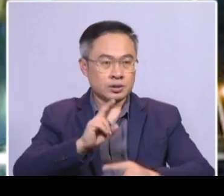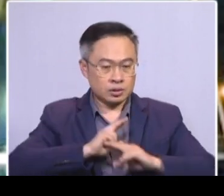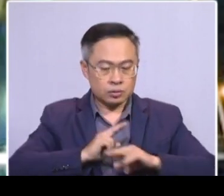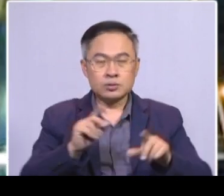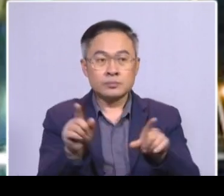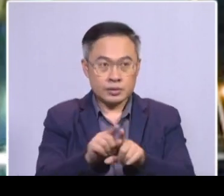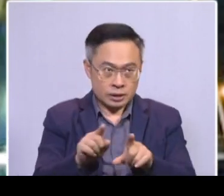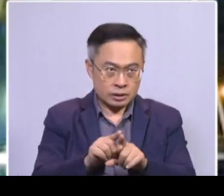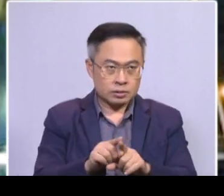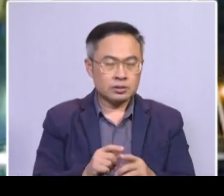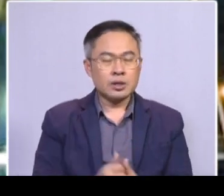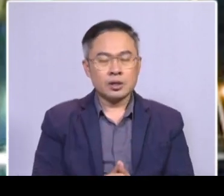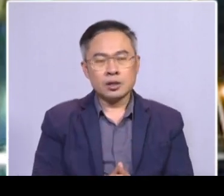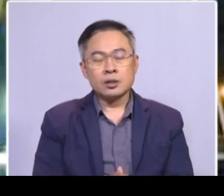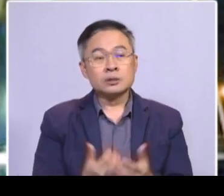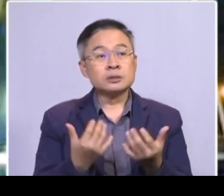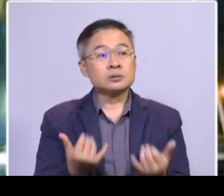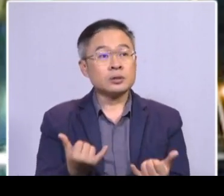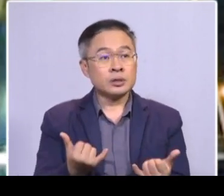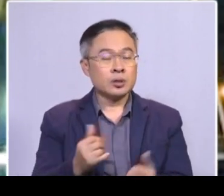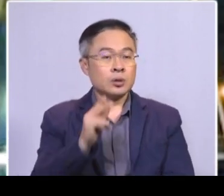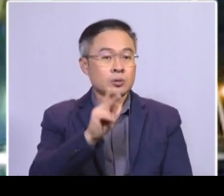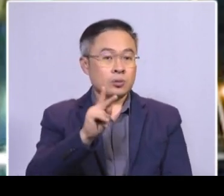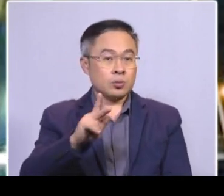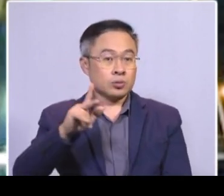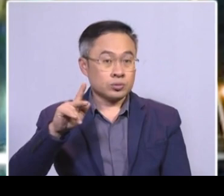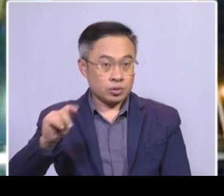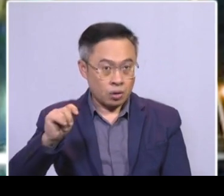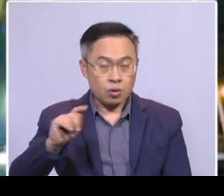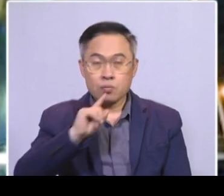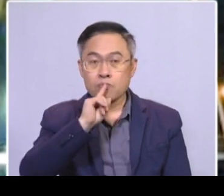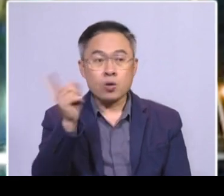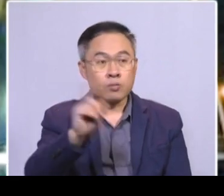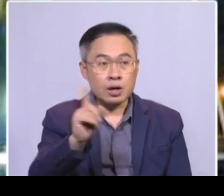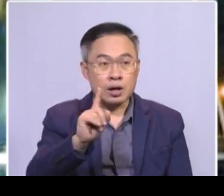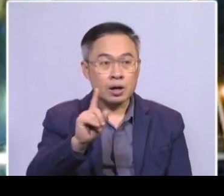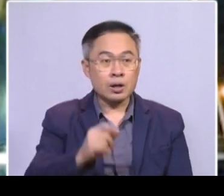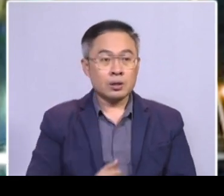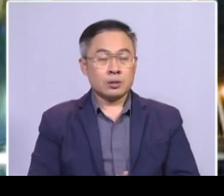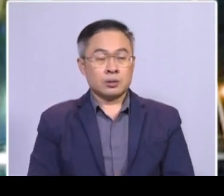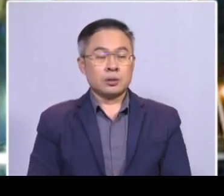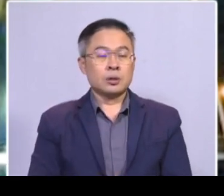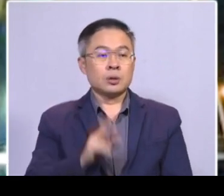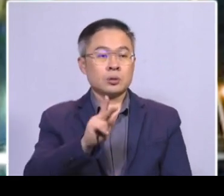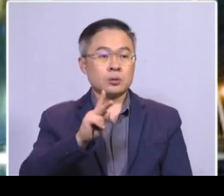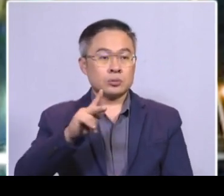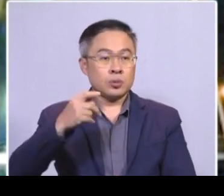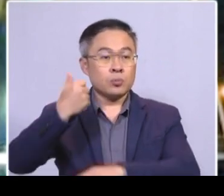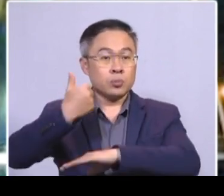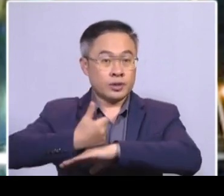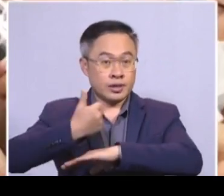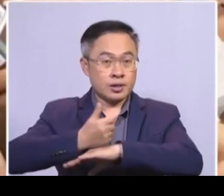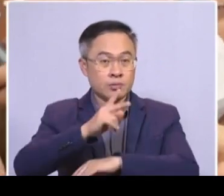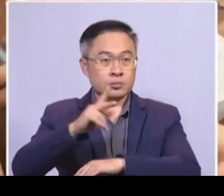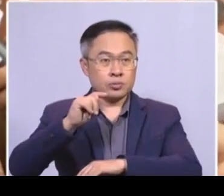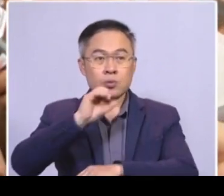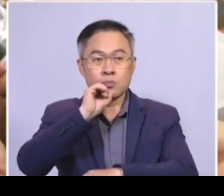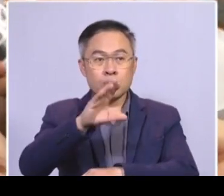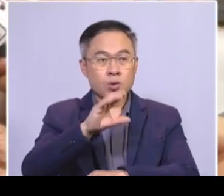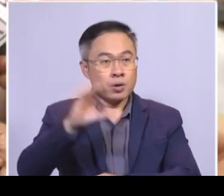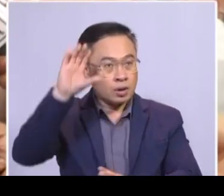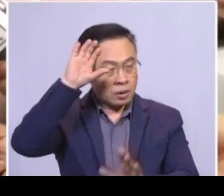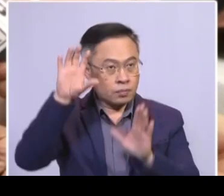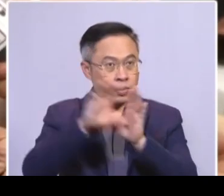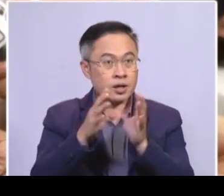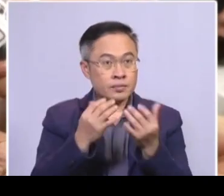ซึ่งเรื่องนี้ครับมีคำชี้แจงจากกกต.ออกมาแล้วนะครับโดยทางคุณนิติพรบุญประคองประธานกกต.เรื่องของภาพที่ปรากฏ